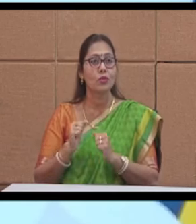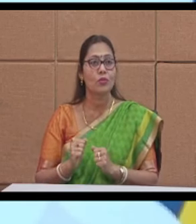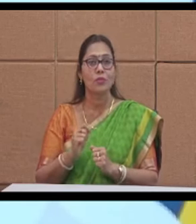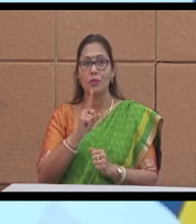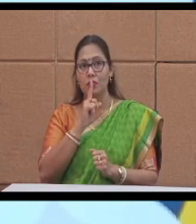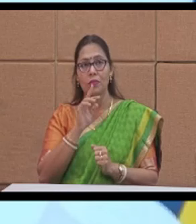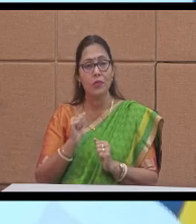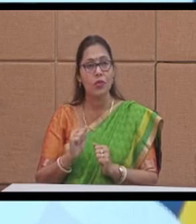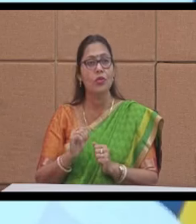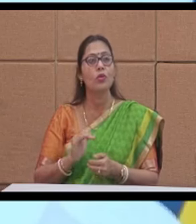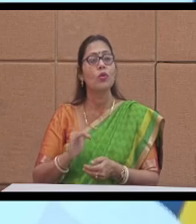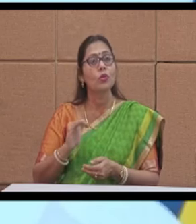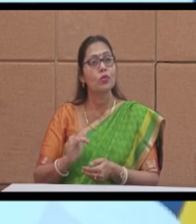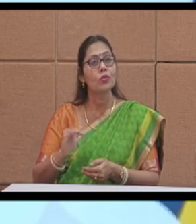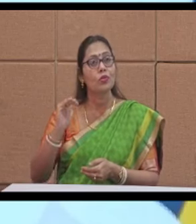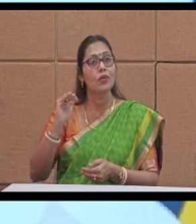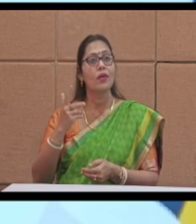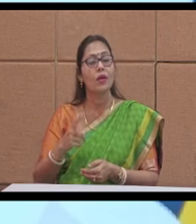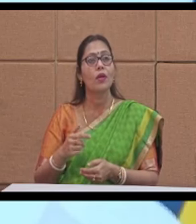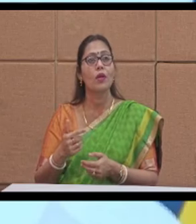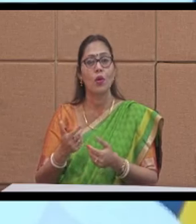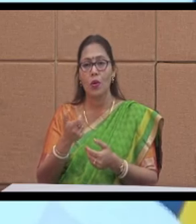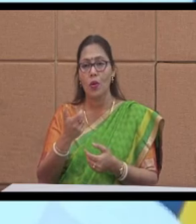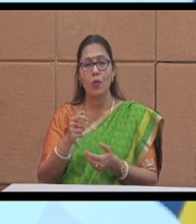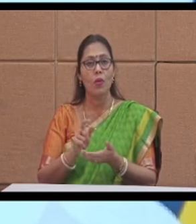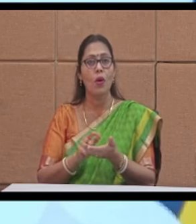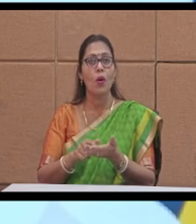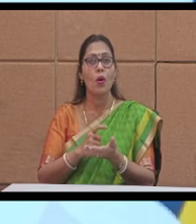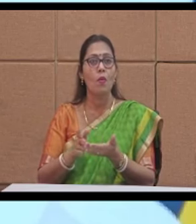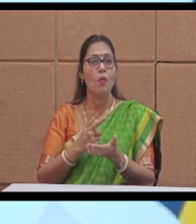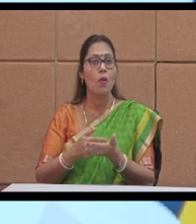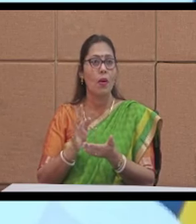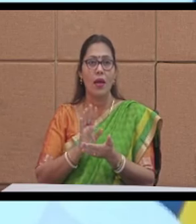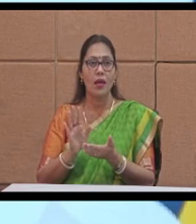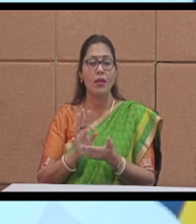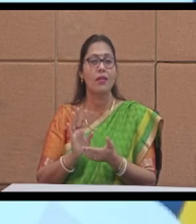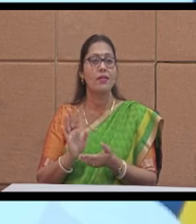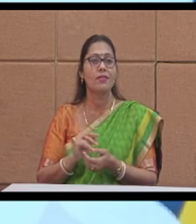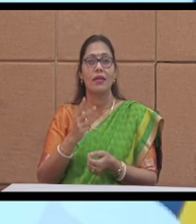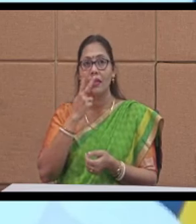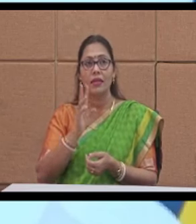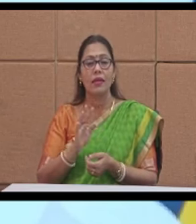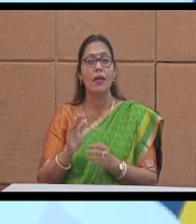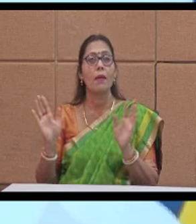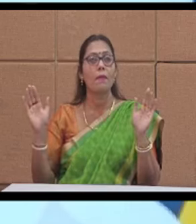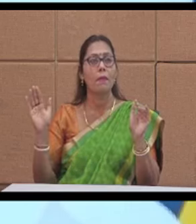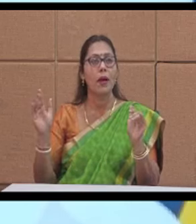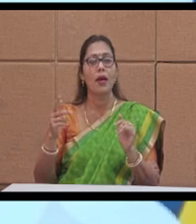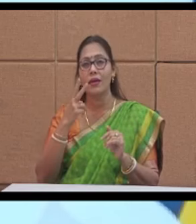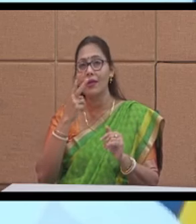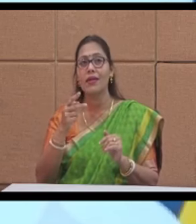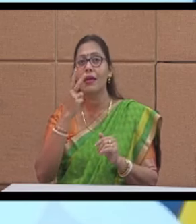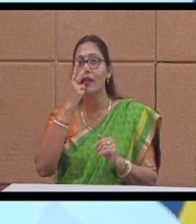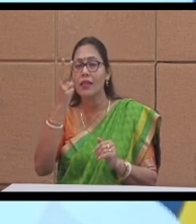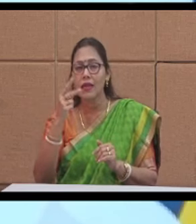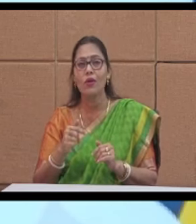বসে ছোট থেকেই কিন্তু মোবাইলে আসক্ত হইয়ো না তুমি পাখির মত ওড়ার